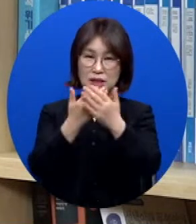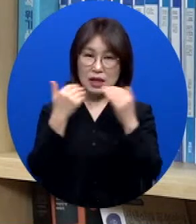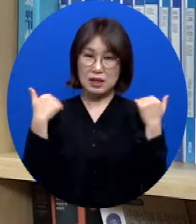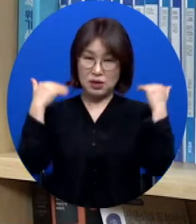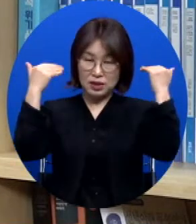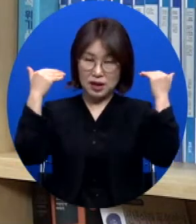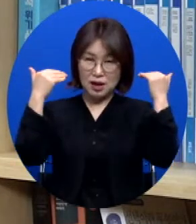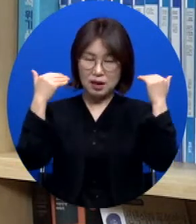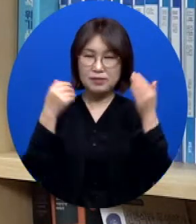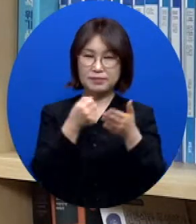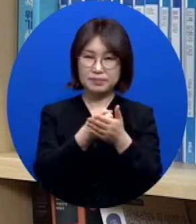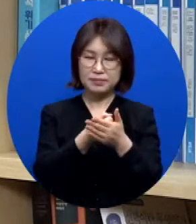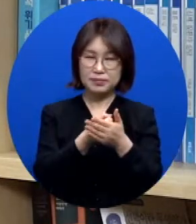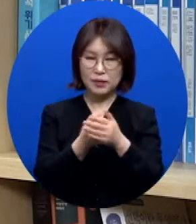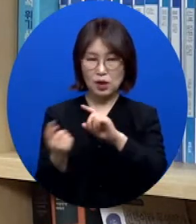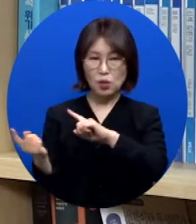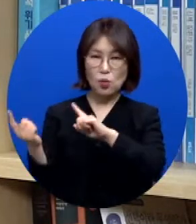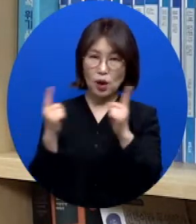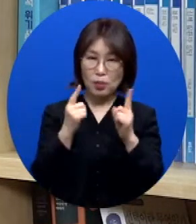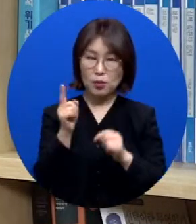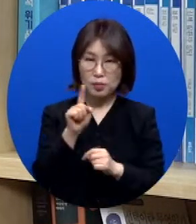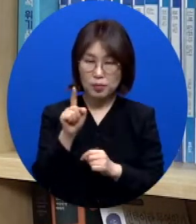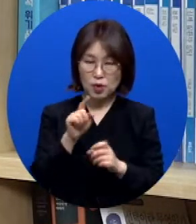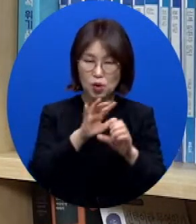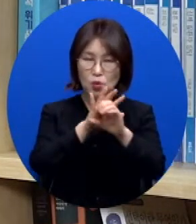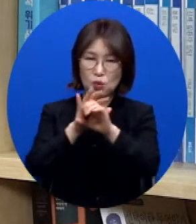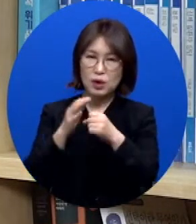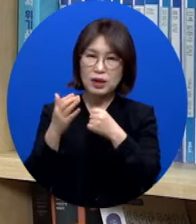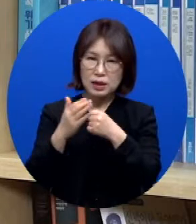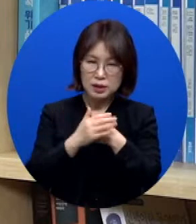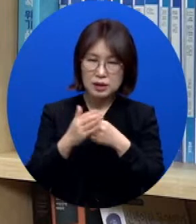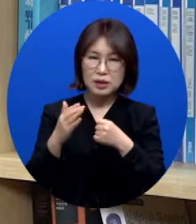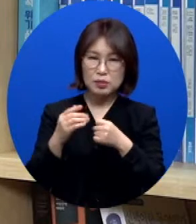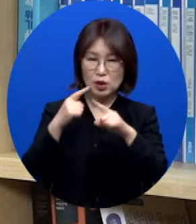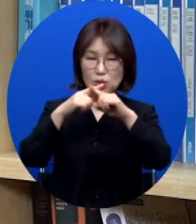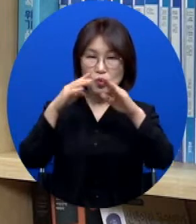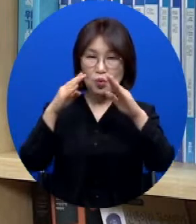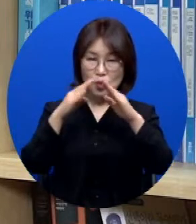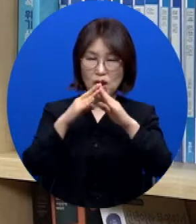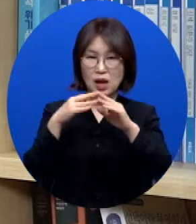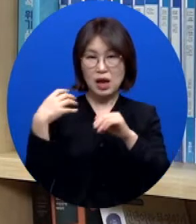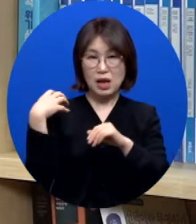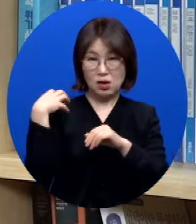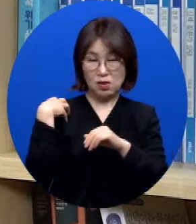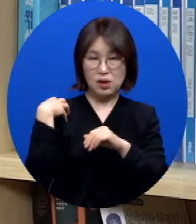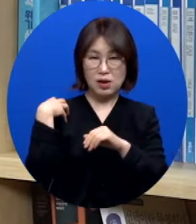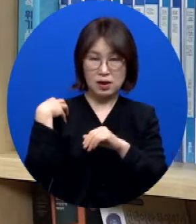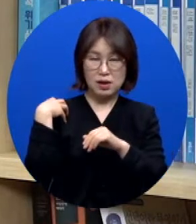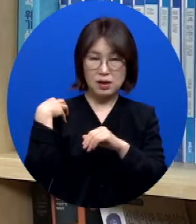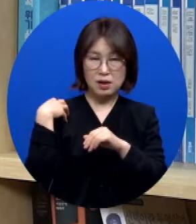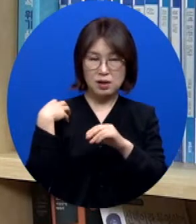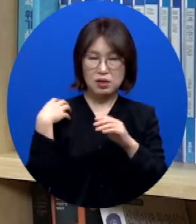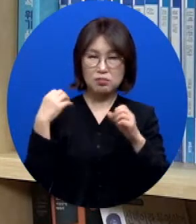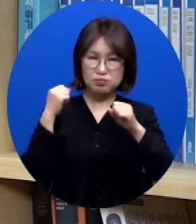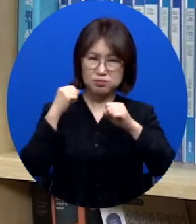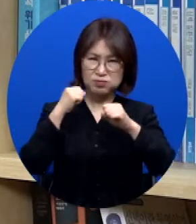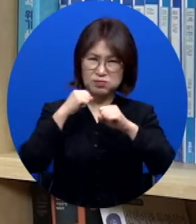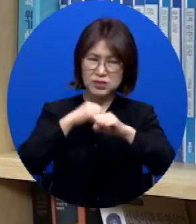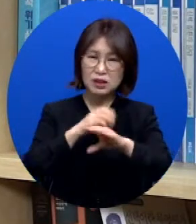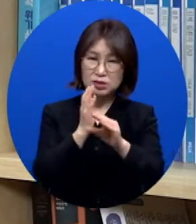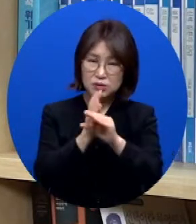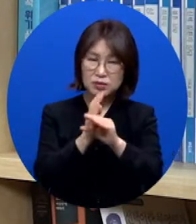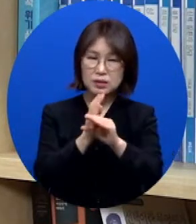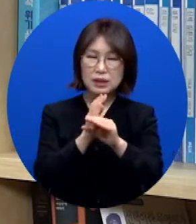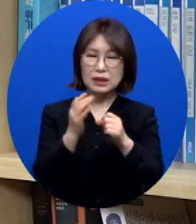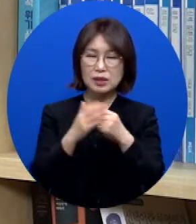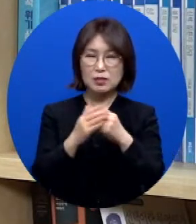이 회복이라고 하는 것은 팬데믹으로 인하여서 교회의 제 기능들이 무너졌다고 보는데